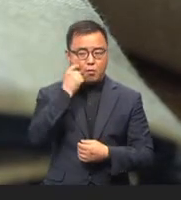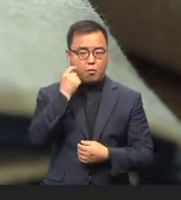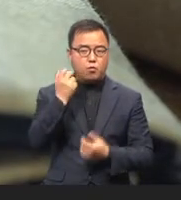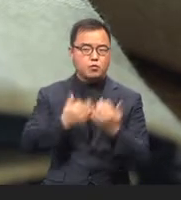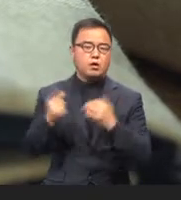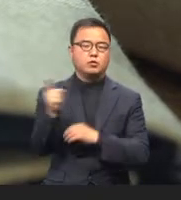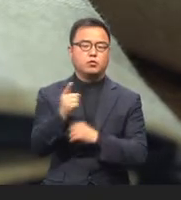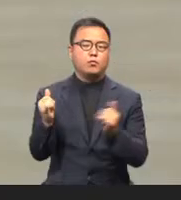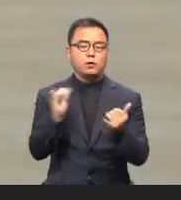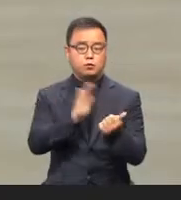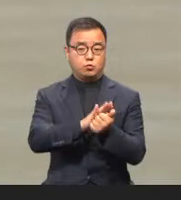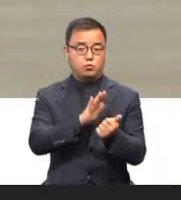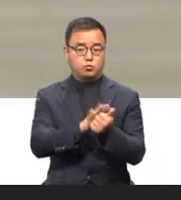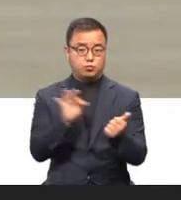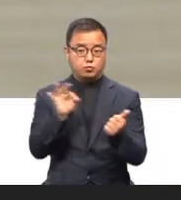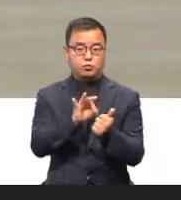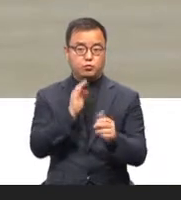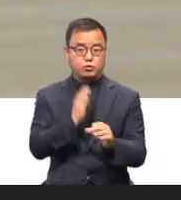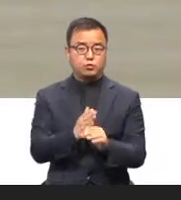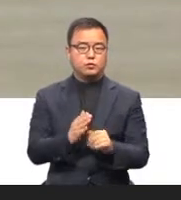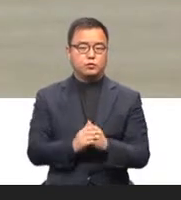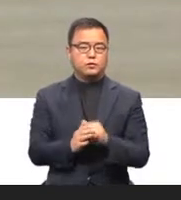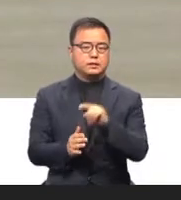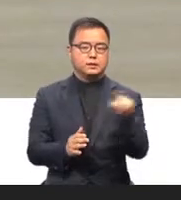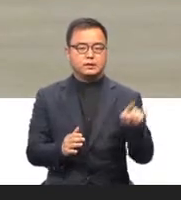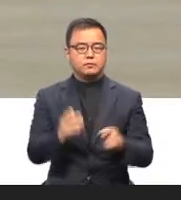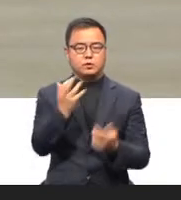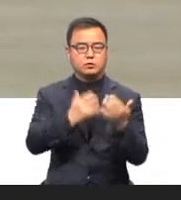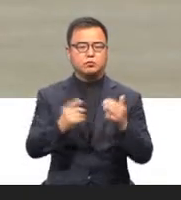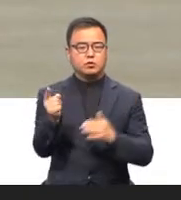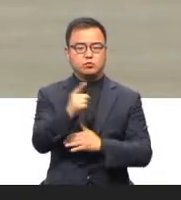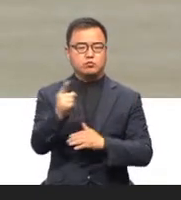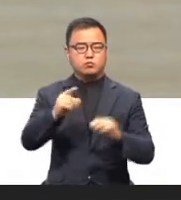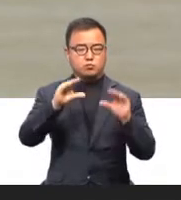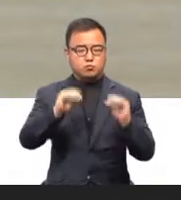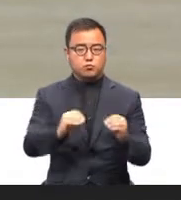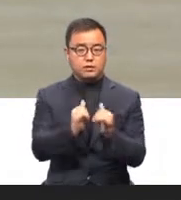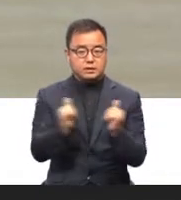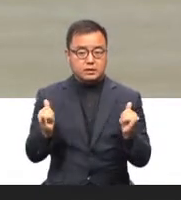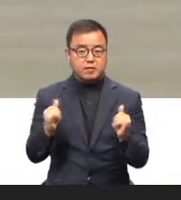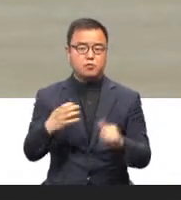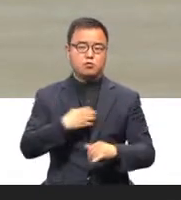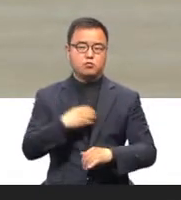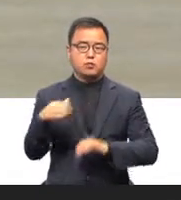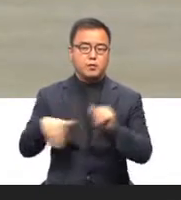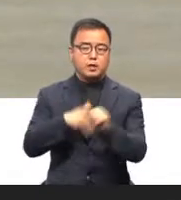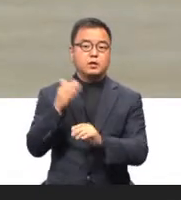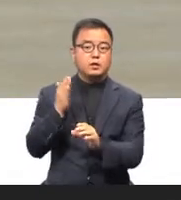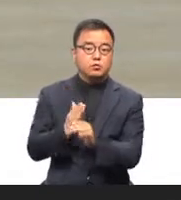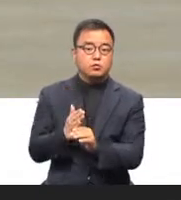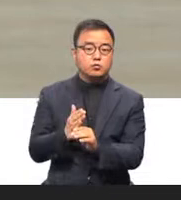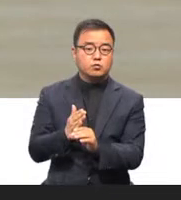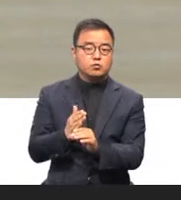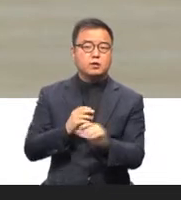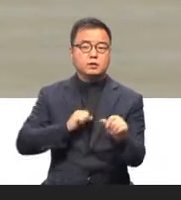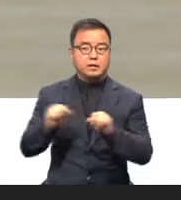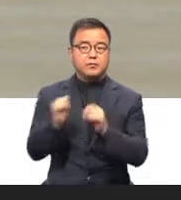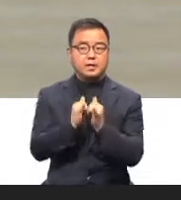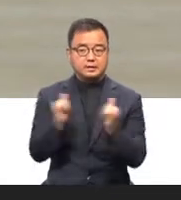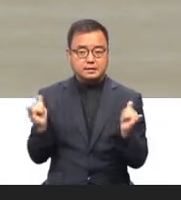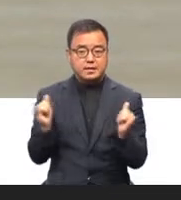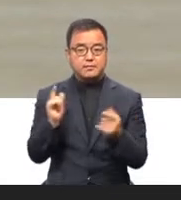있습니다. 그분들이 굉장히 불을 끄는 사람이고 그런 위험한 현장 속에 들어가는 사람이라는 걸